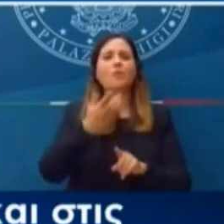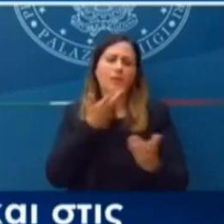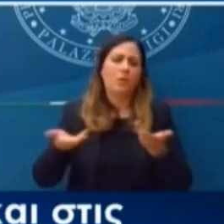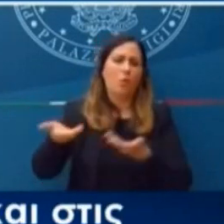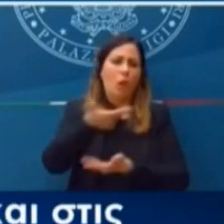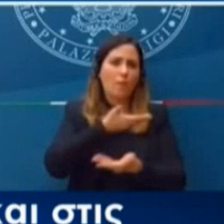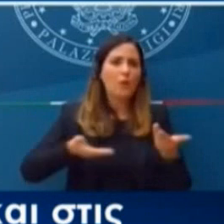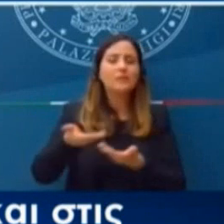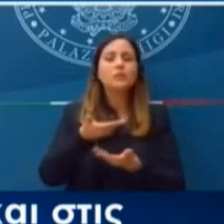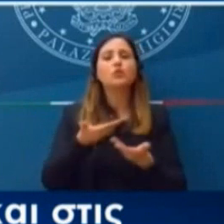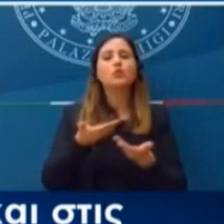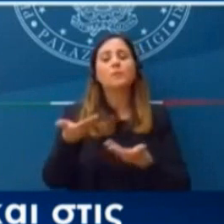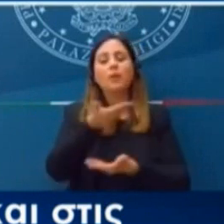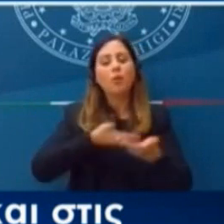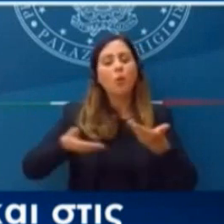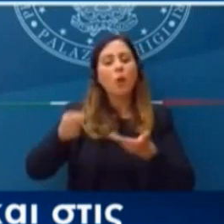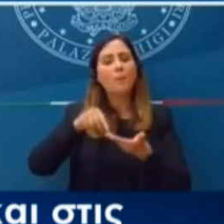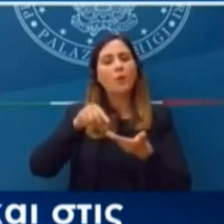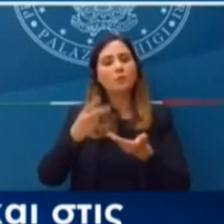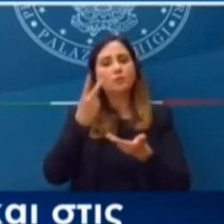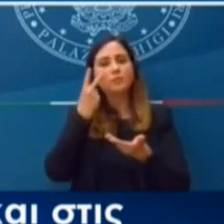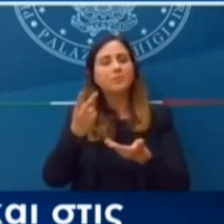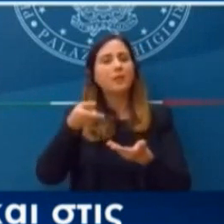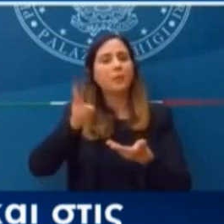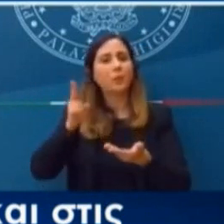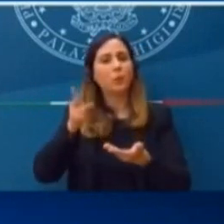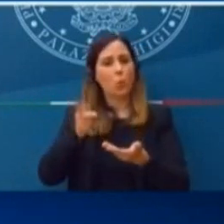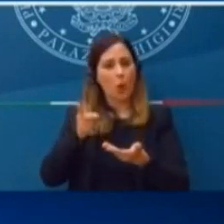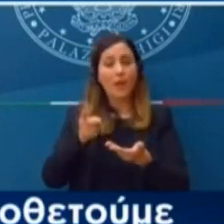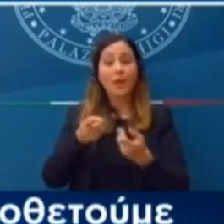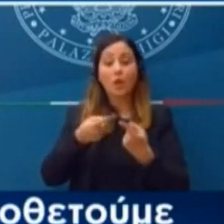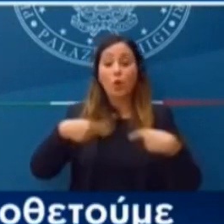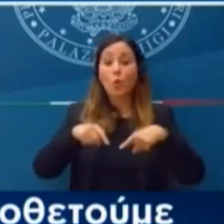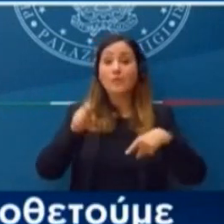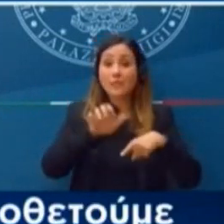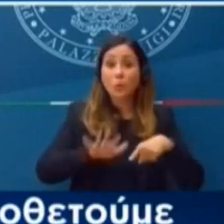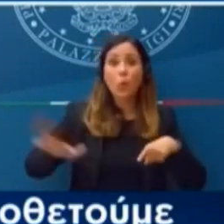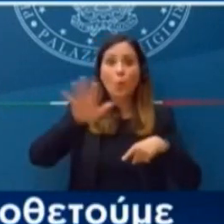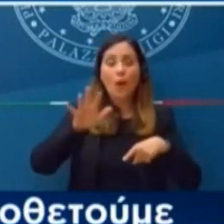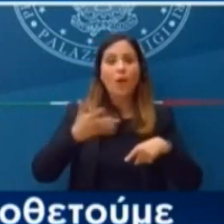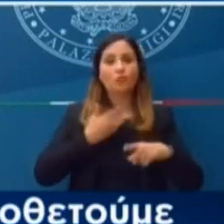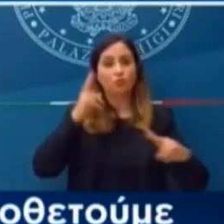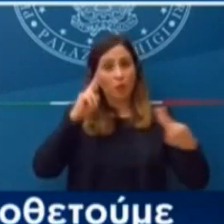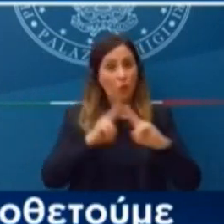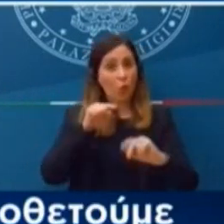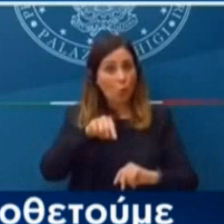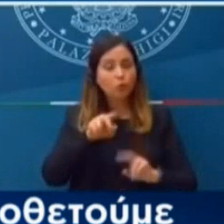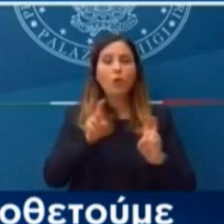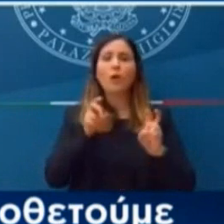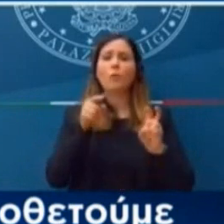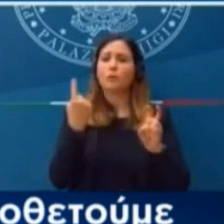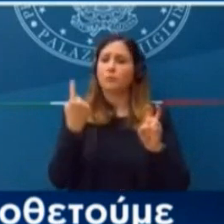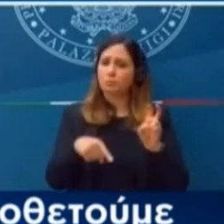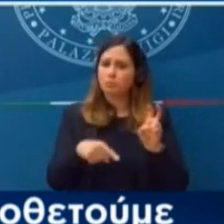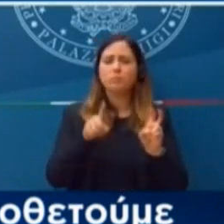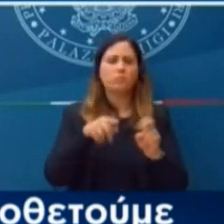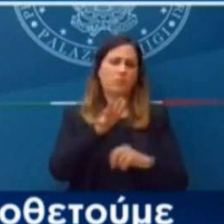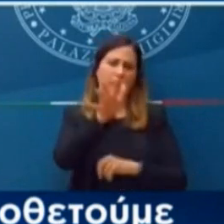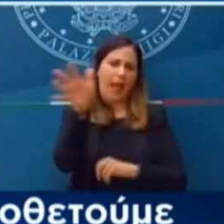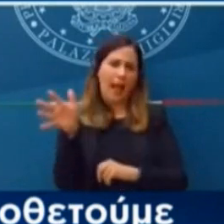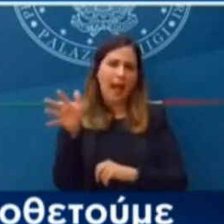collaborazione poi si vede proprio anche nelle occasioni del Consiglio europeo, dove su questioni come queste e anche altre si